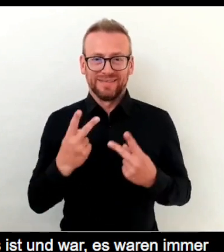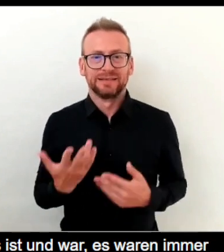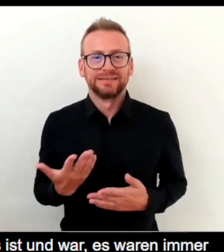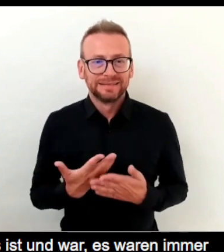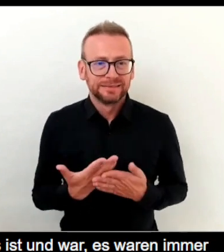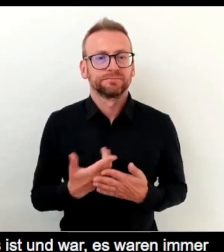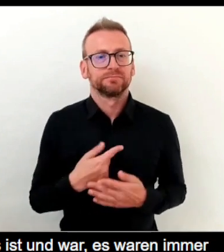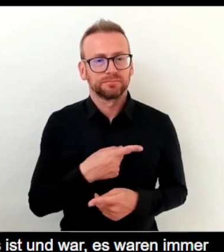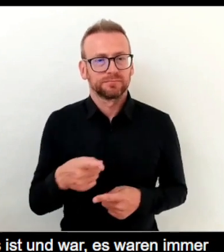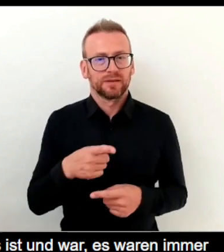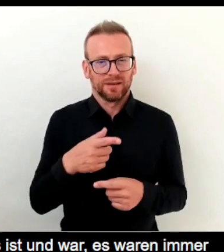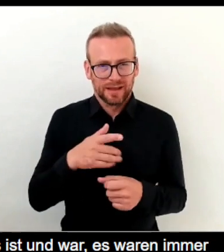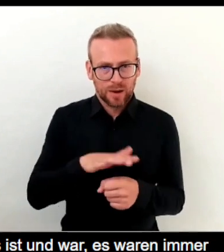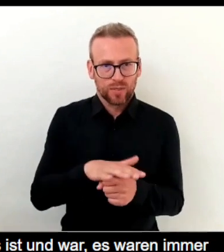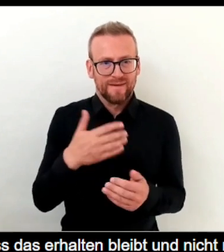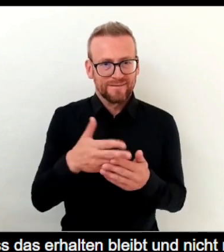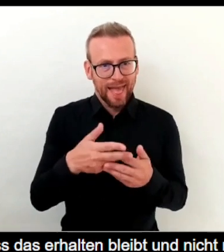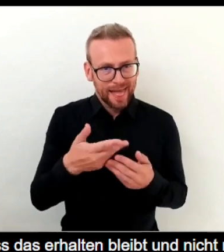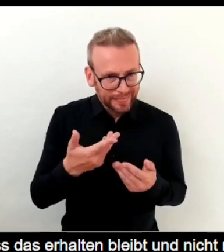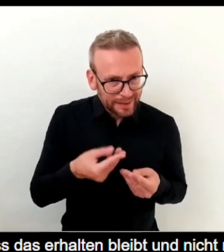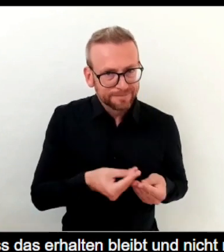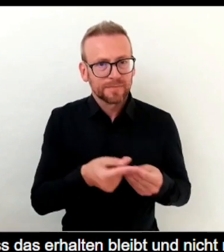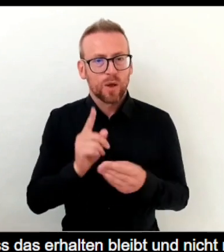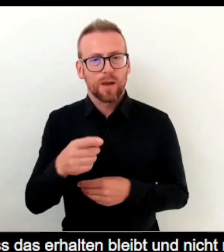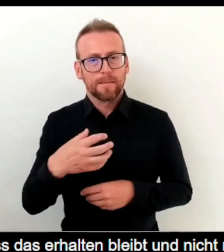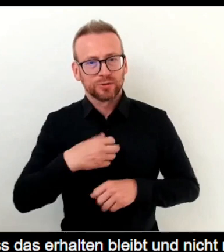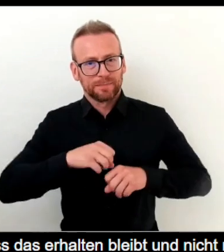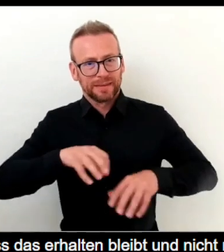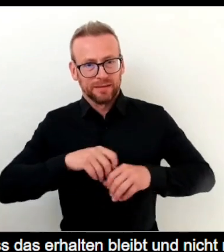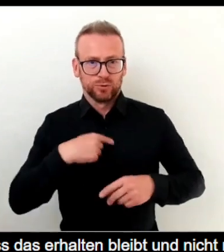Vielen Dank. Wir kommen zu Ihren Fragen. Den Anfang macht Stefan Mayer vom Bayerischen Rundfunk.